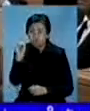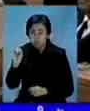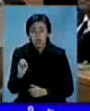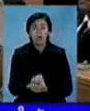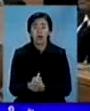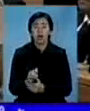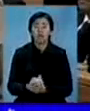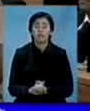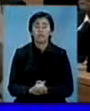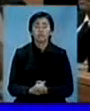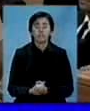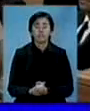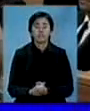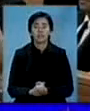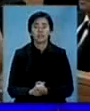เดียว